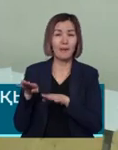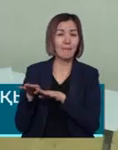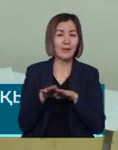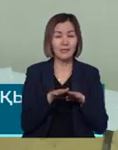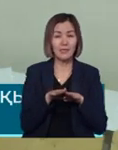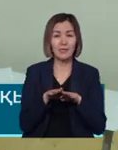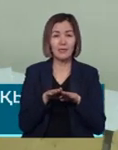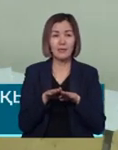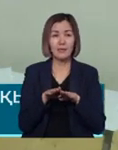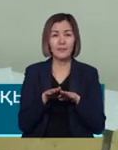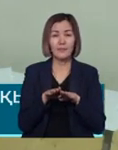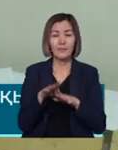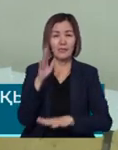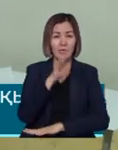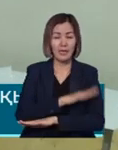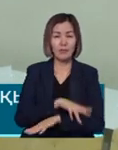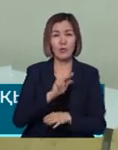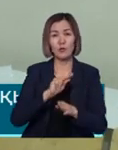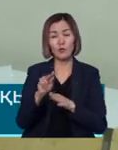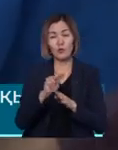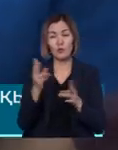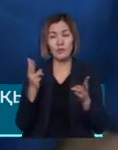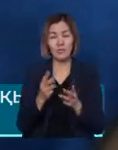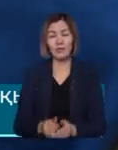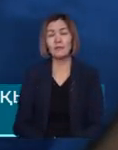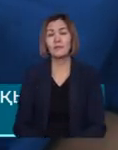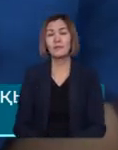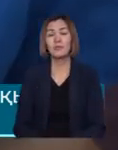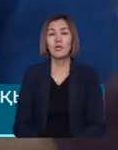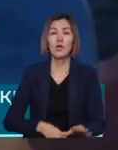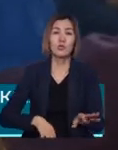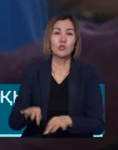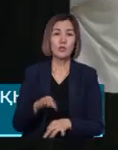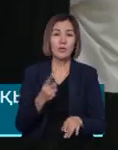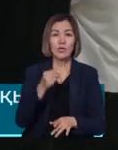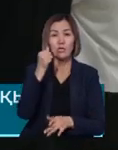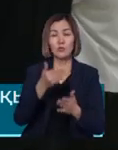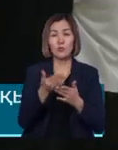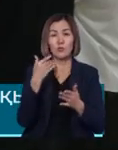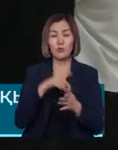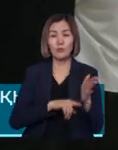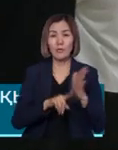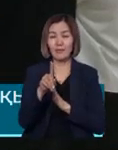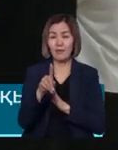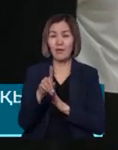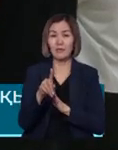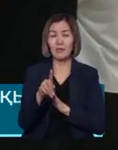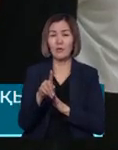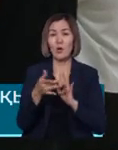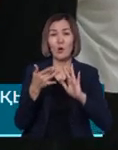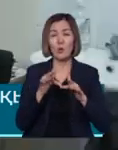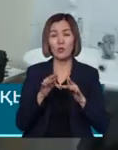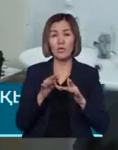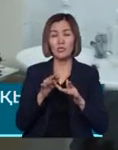барлығына бірдей тәрбие беруіміз керек. Аталған жоба елімізде 2 жыл бұрын бастау алған. Сол уақыттан бері онлайн және